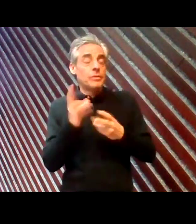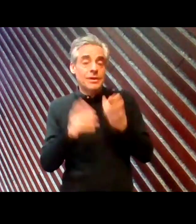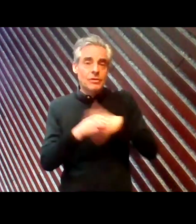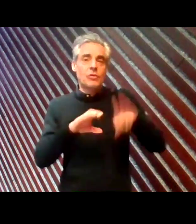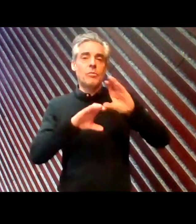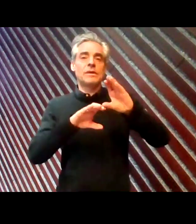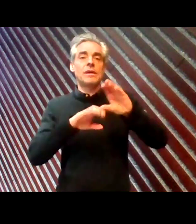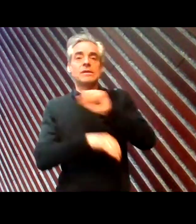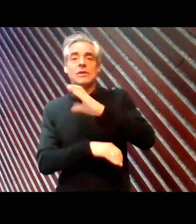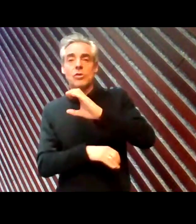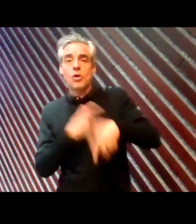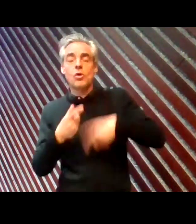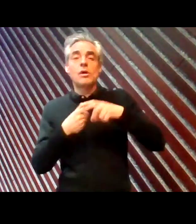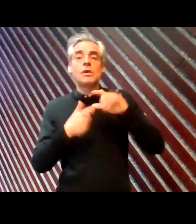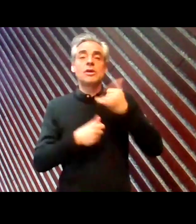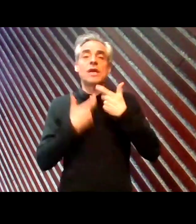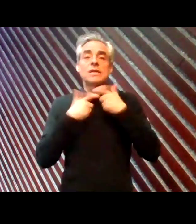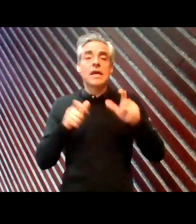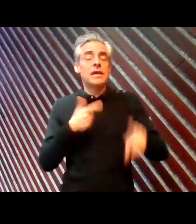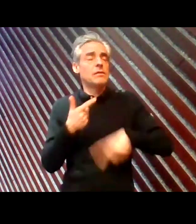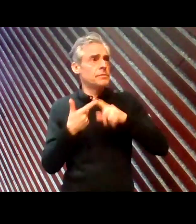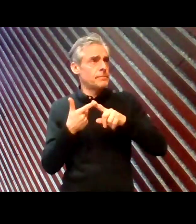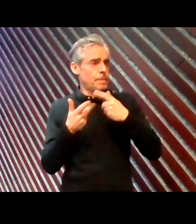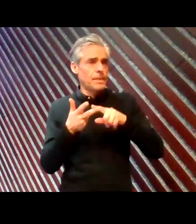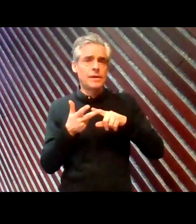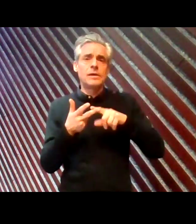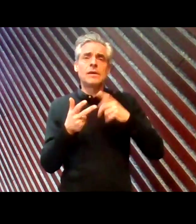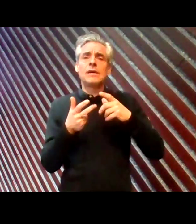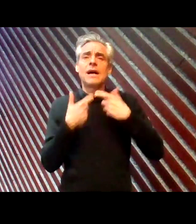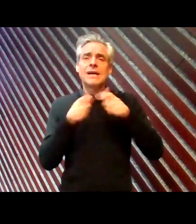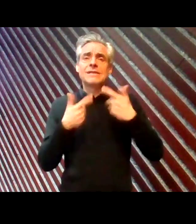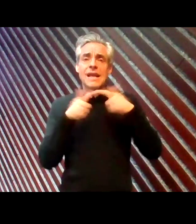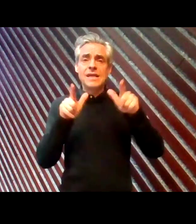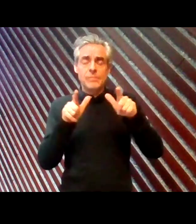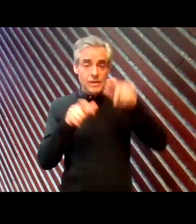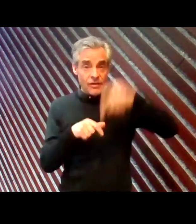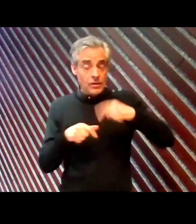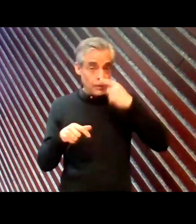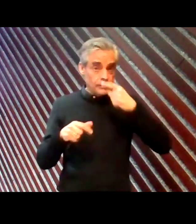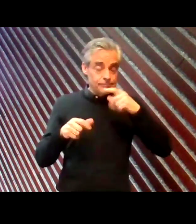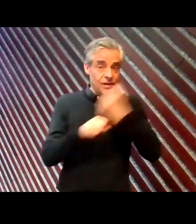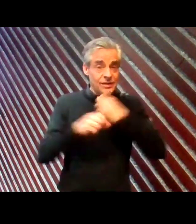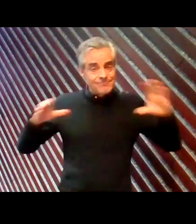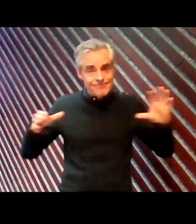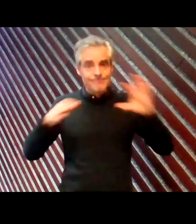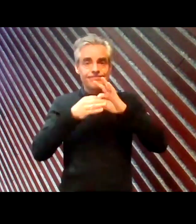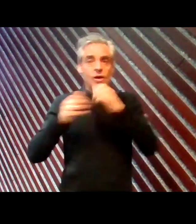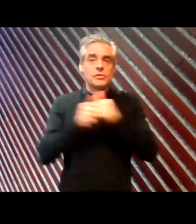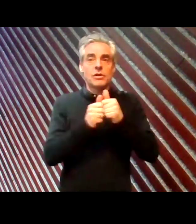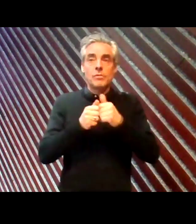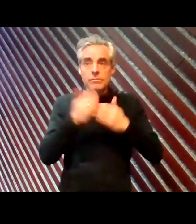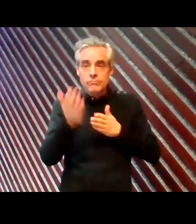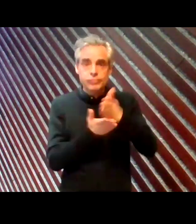entre Stricot Jacques Cède comment dire Accès libre à un moment donné il va bien falloir coopérer en